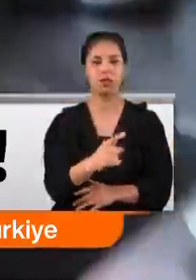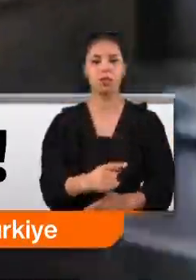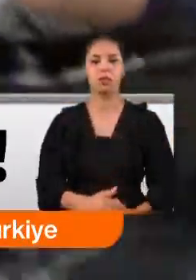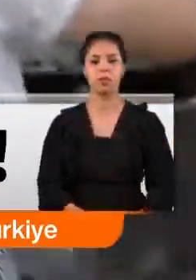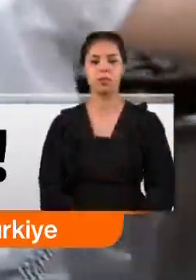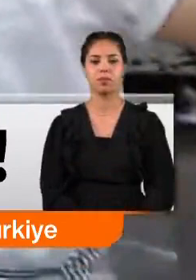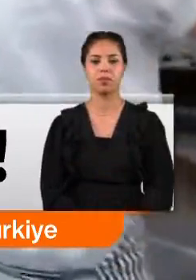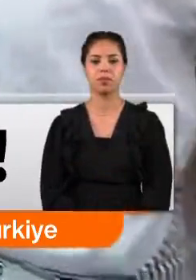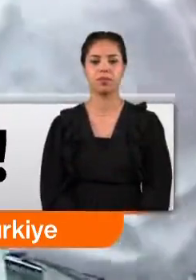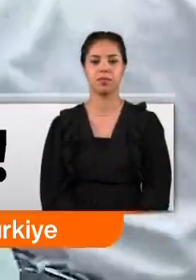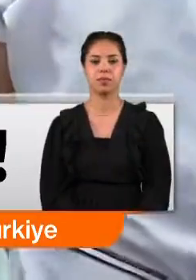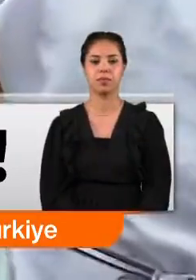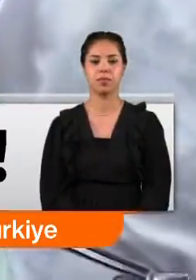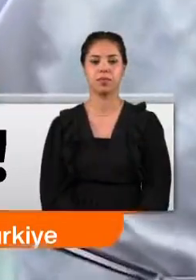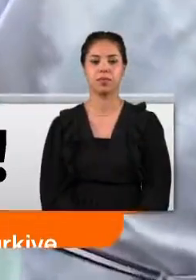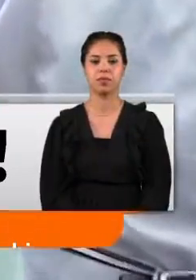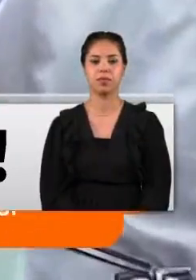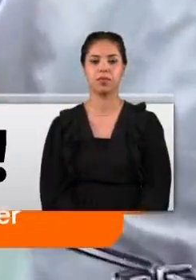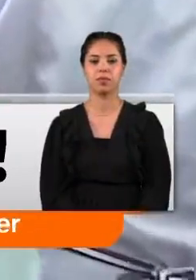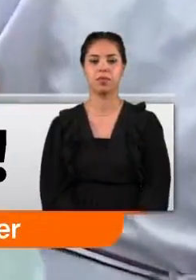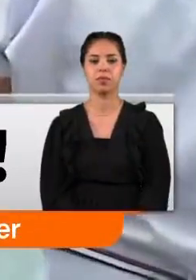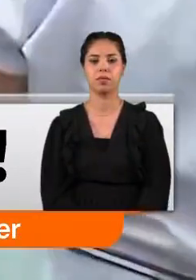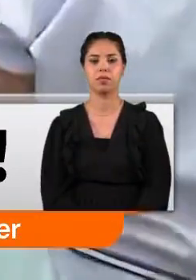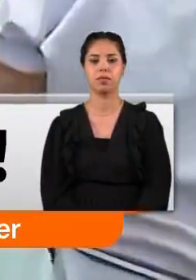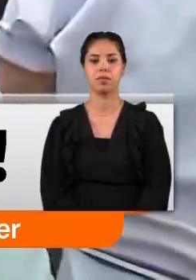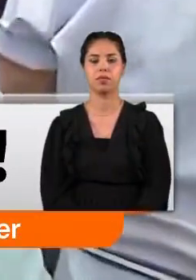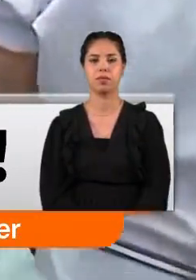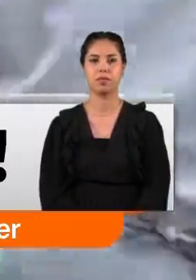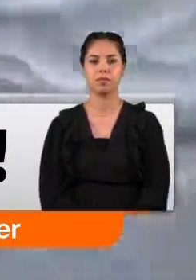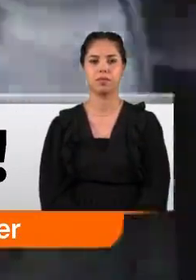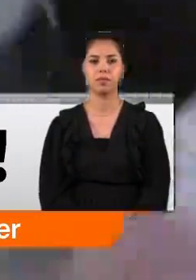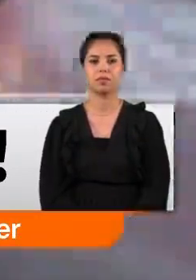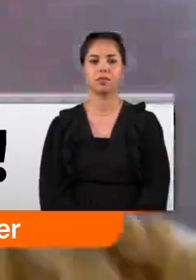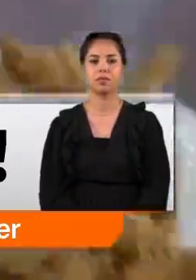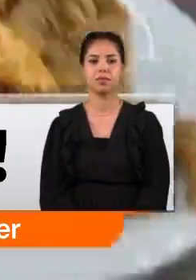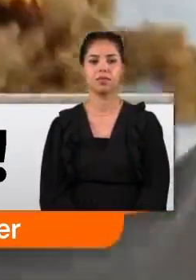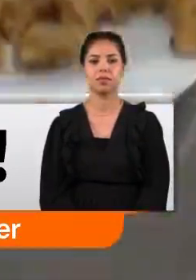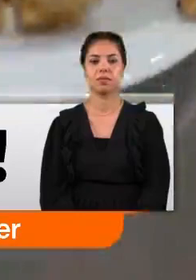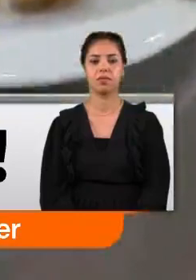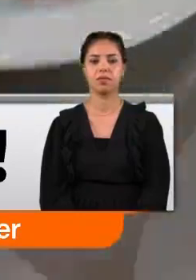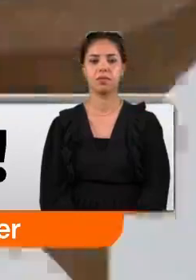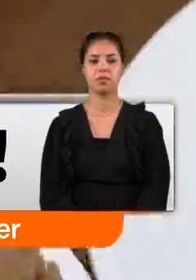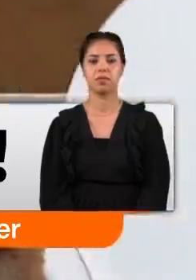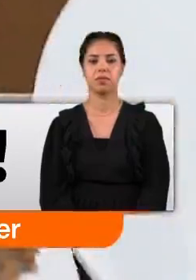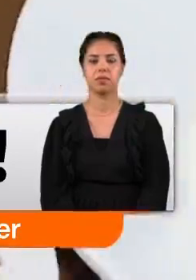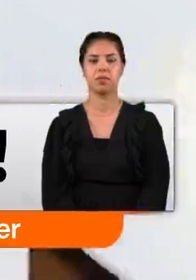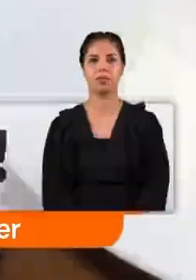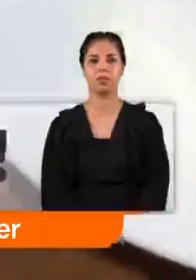fiyatı olaraktan 180 lira verildi fakat biz 140 liraya veriyoruz. Biz çekirdek bir kadroyuz. Bu şekilde devam